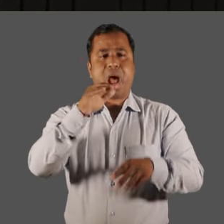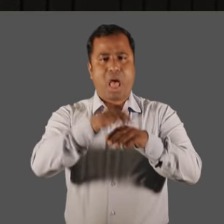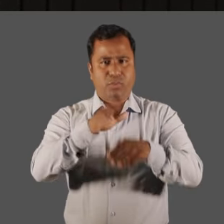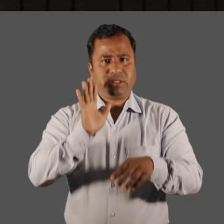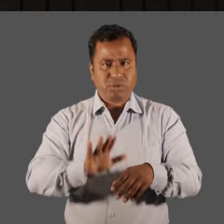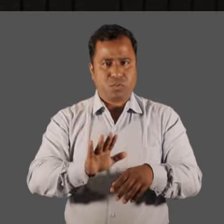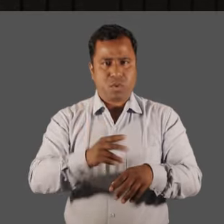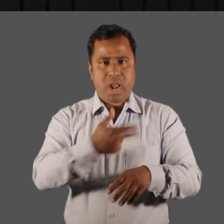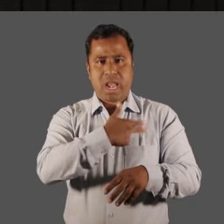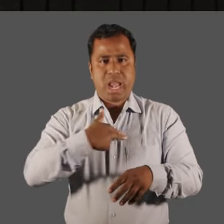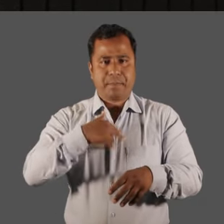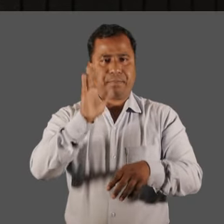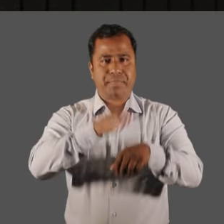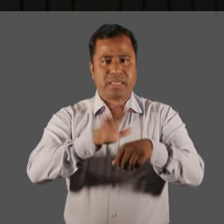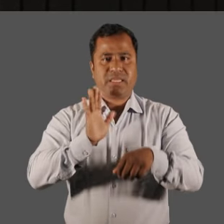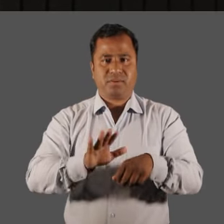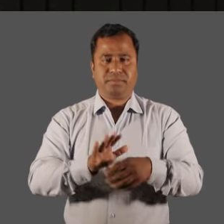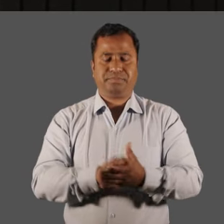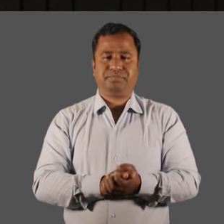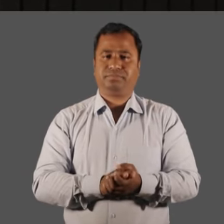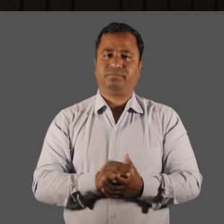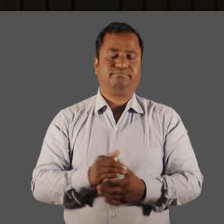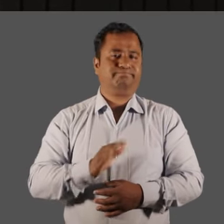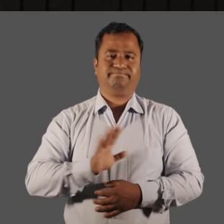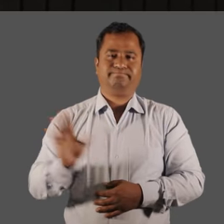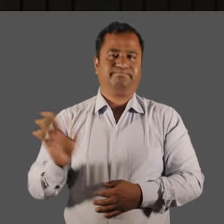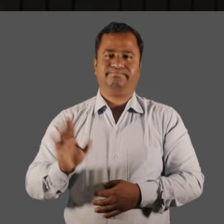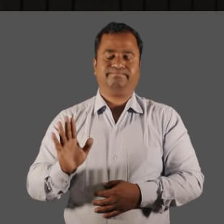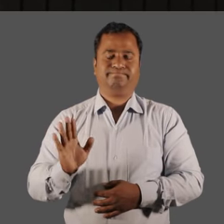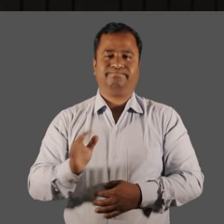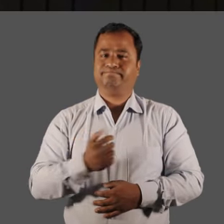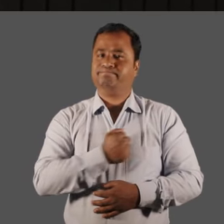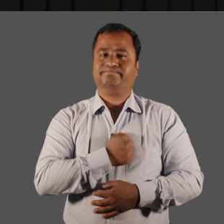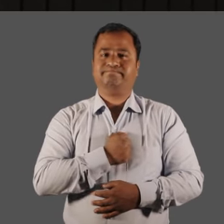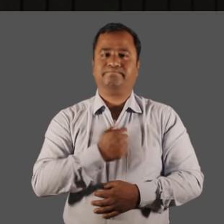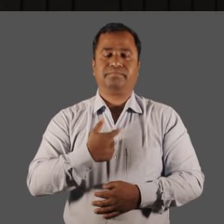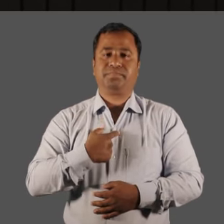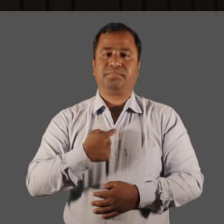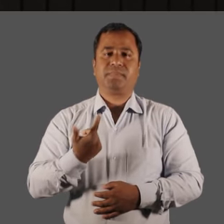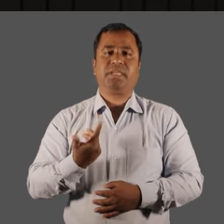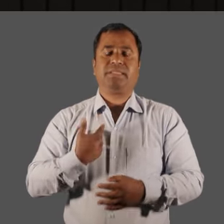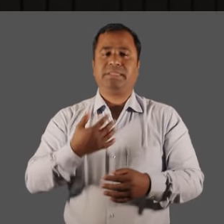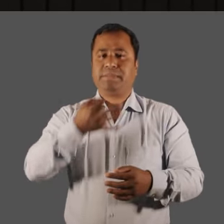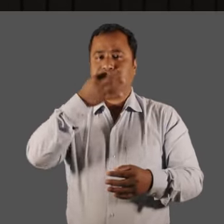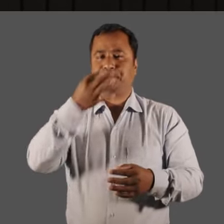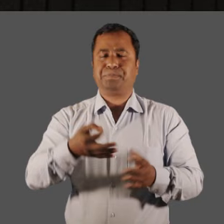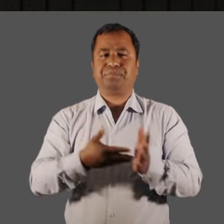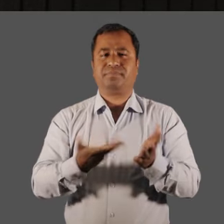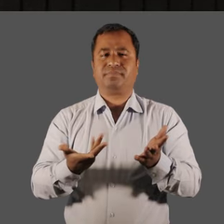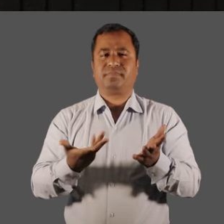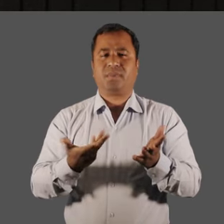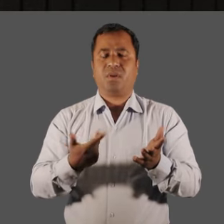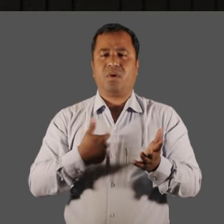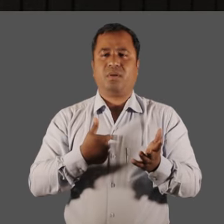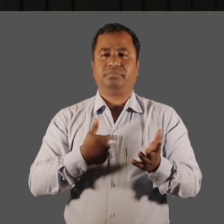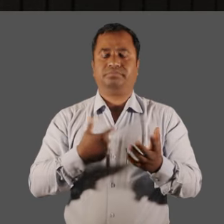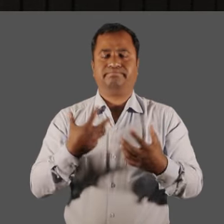না, আহ, আমি আসলে বলি যে আমি আসলে কিছু বিষয়ে কখনোই